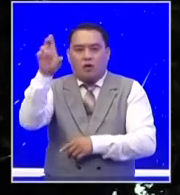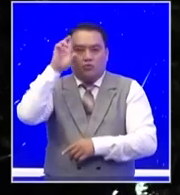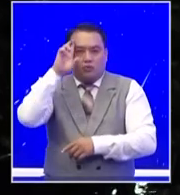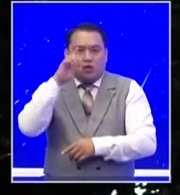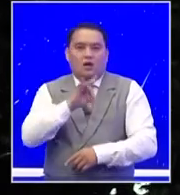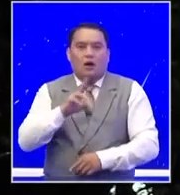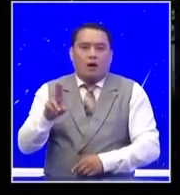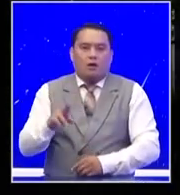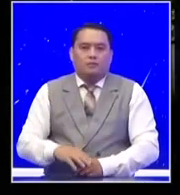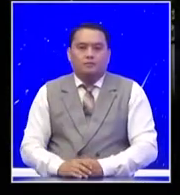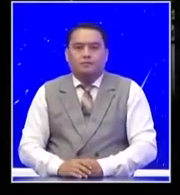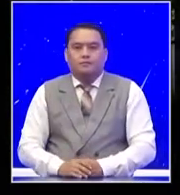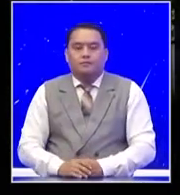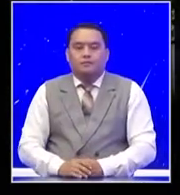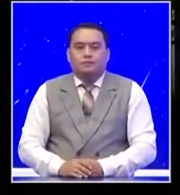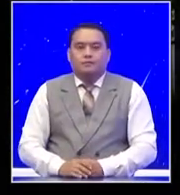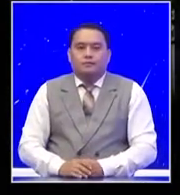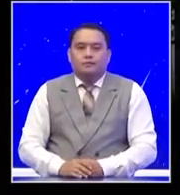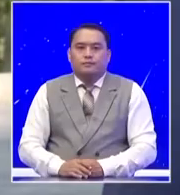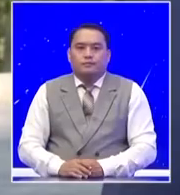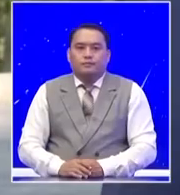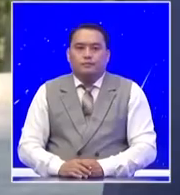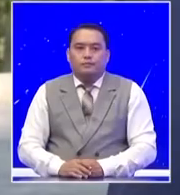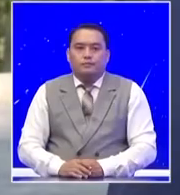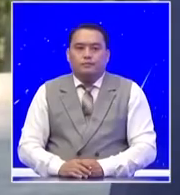флагом Республики Казахстан.